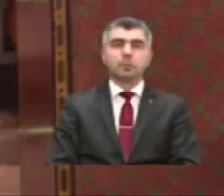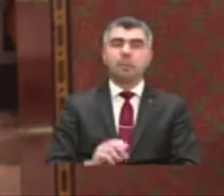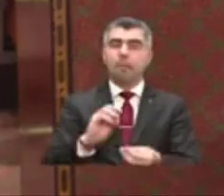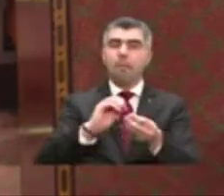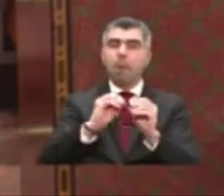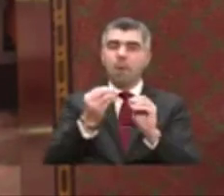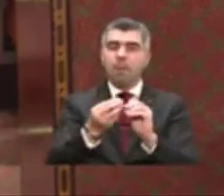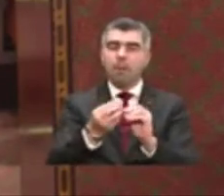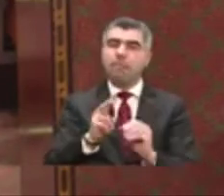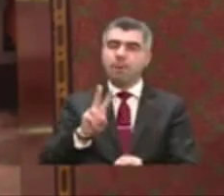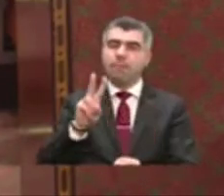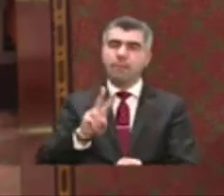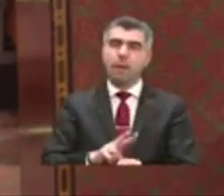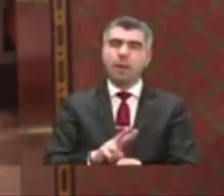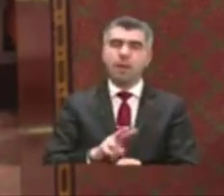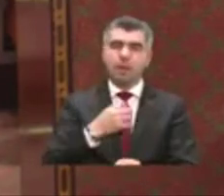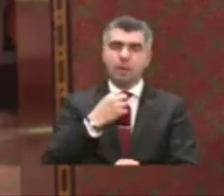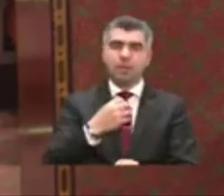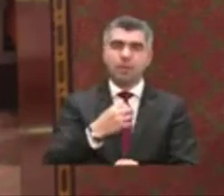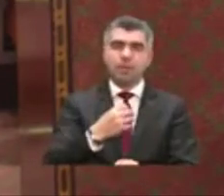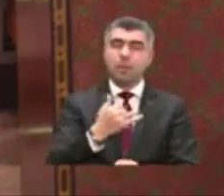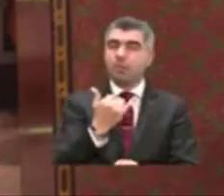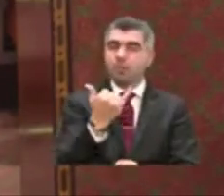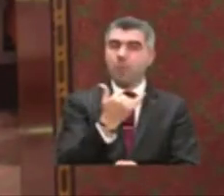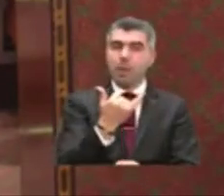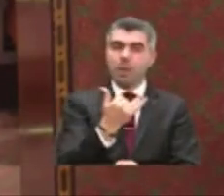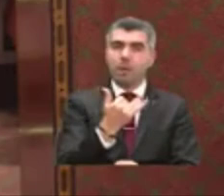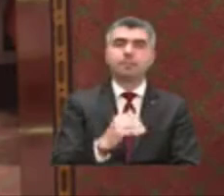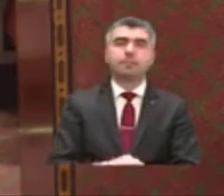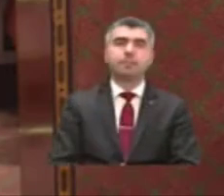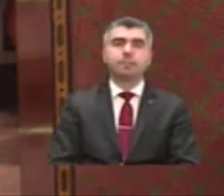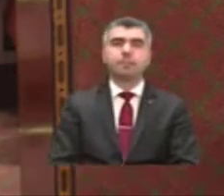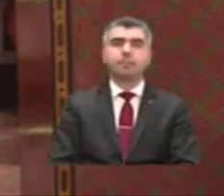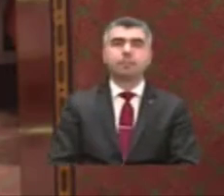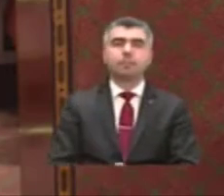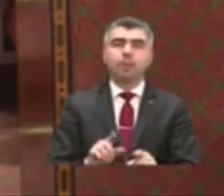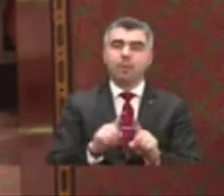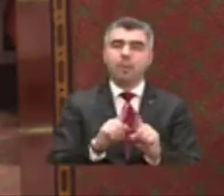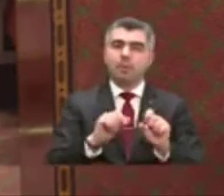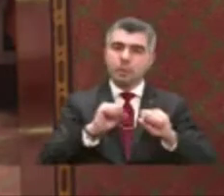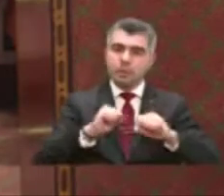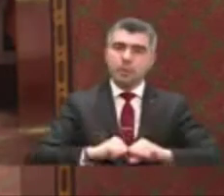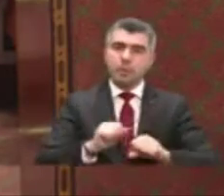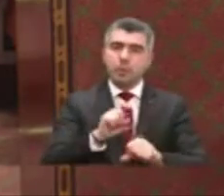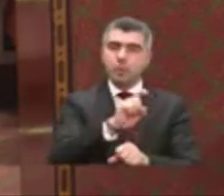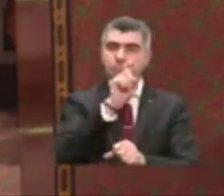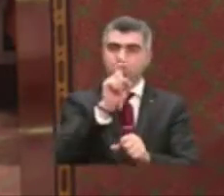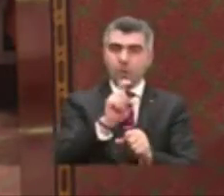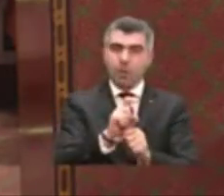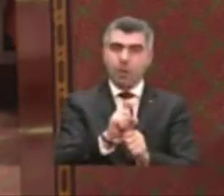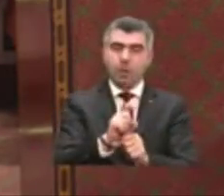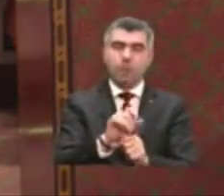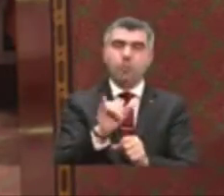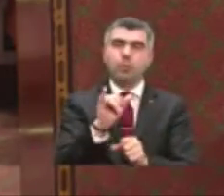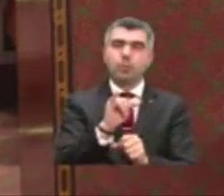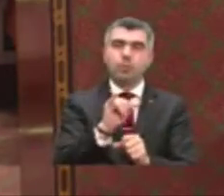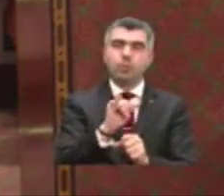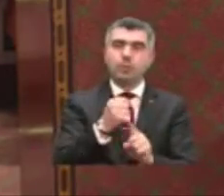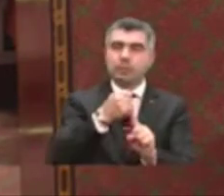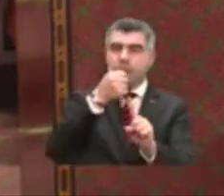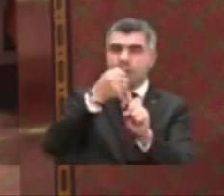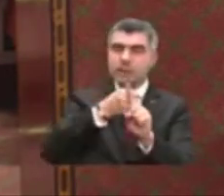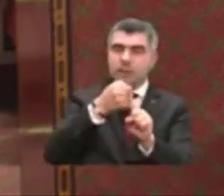الاشكاليه الحقيقيه اللي طرحتي واللي هي عندها واحد الاهميه قصوى. انا فقط باش نتفاعل مع السؤال ديالك اللي حول مآل ماذا تم